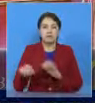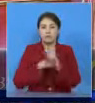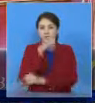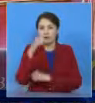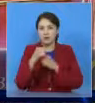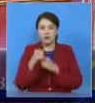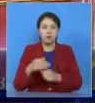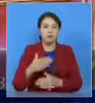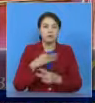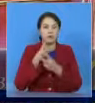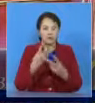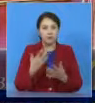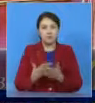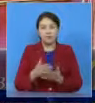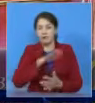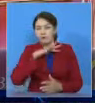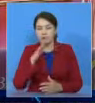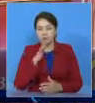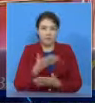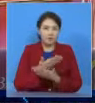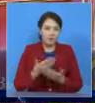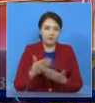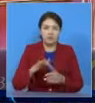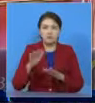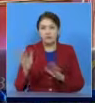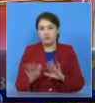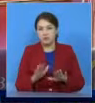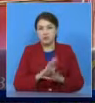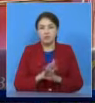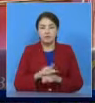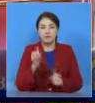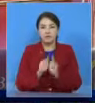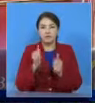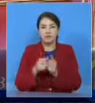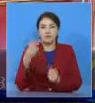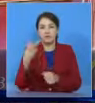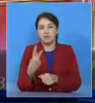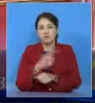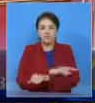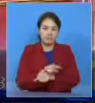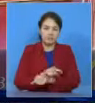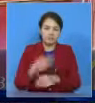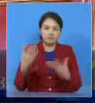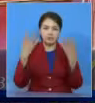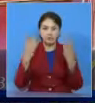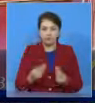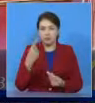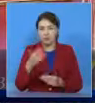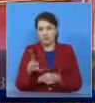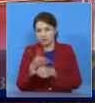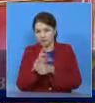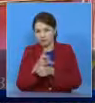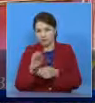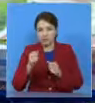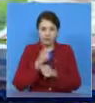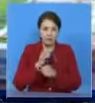материалдарды барынша қозғадым. Шыны керек, көп уақытым кеткен жоқ. Әрбіреуіне бір сағат, екі сағат уақытым кеткен шығар, бір күнде түсірдім, сосын бір күн